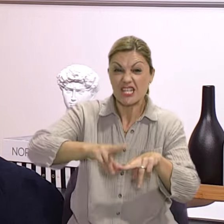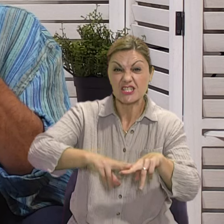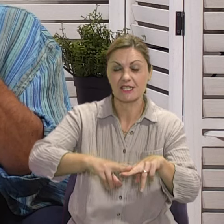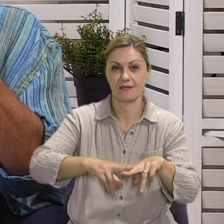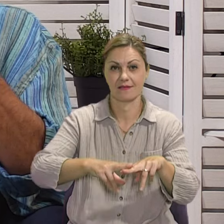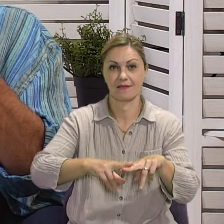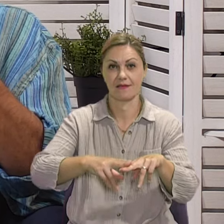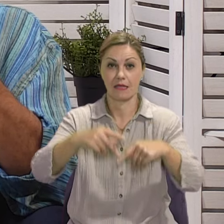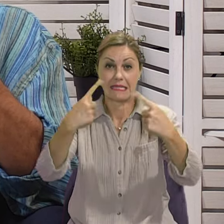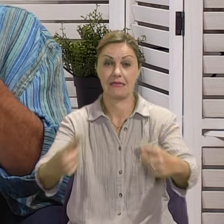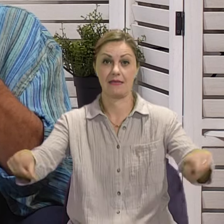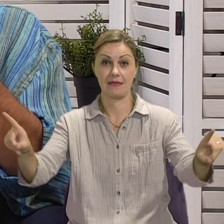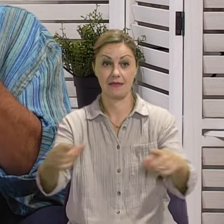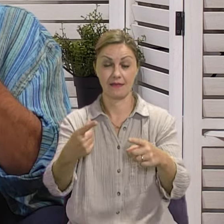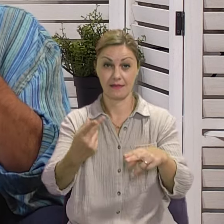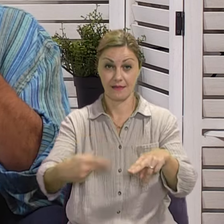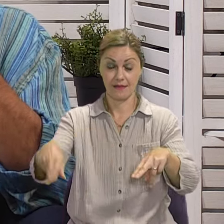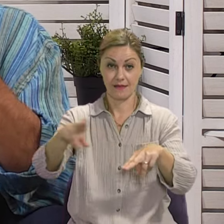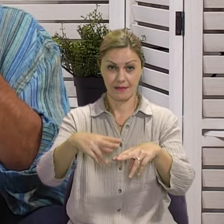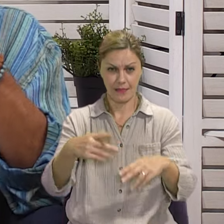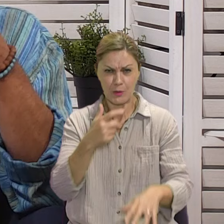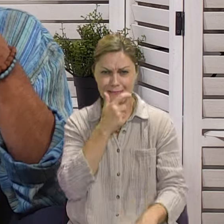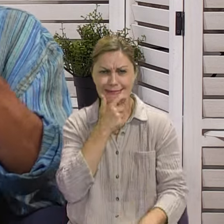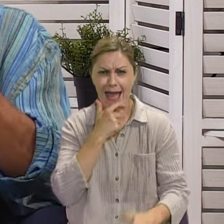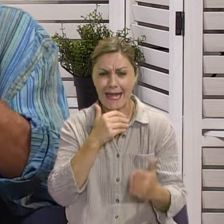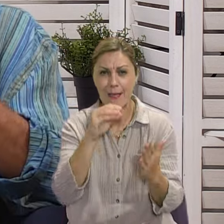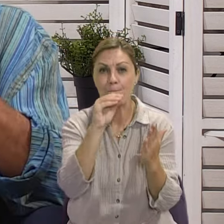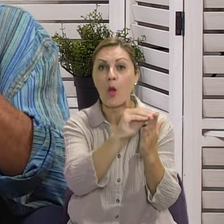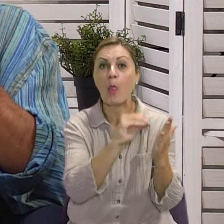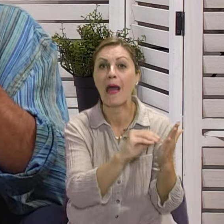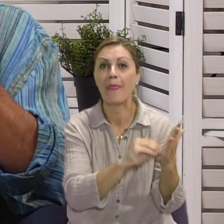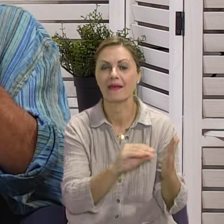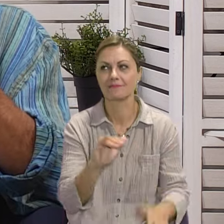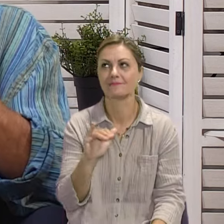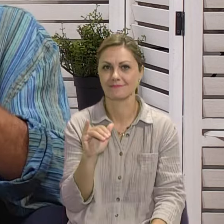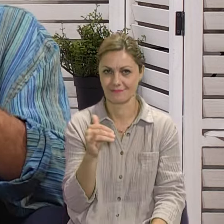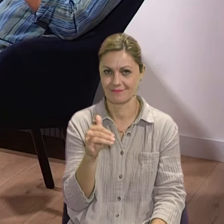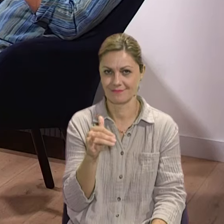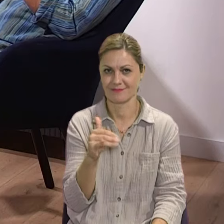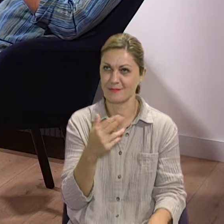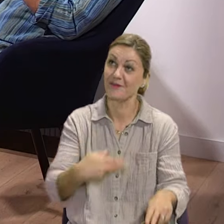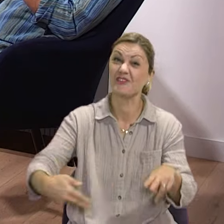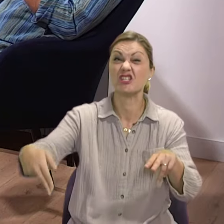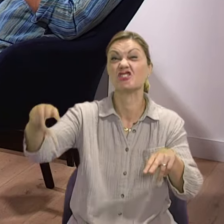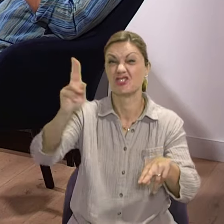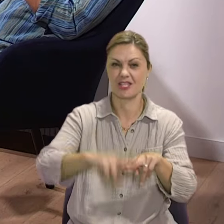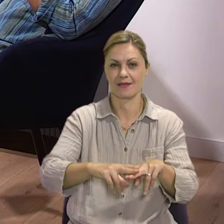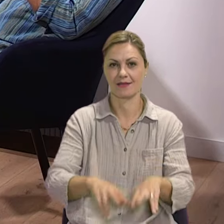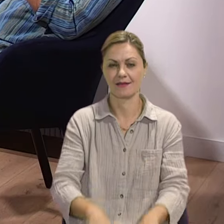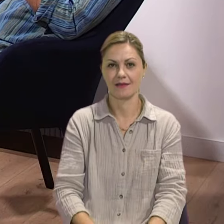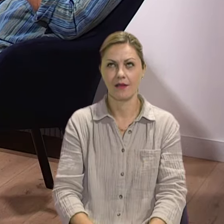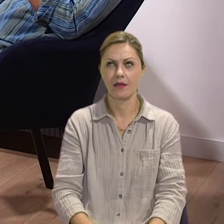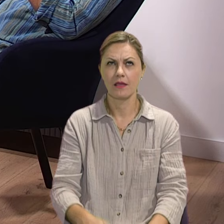je bilo, to je vam je stari podatak. Zato kažem vjerojatno podatak. Ali broj sad puno sve veći. Skupa, bilo je